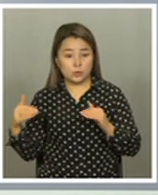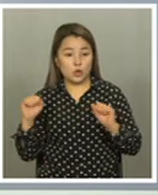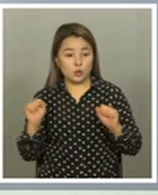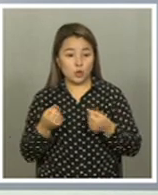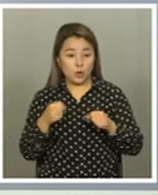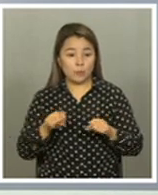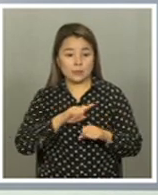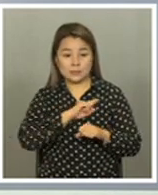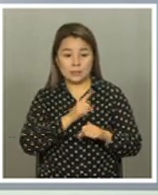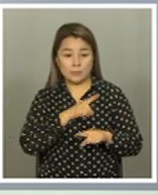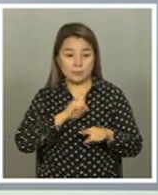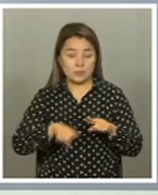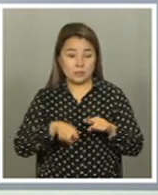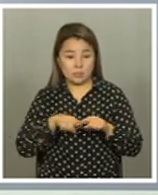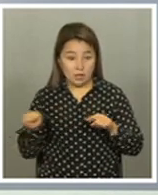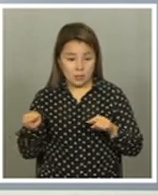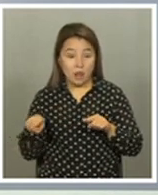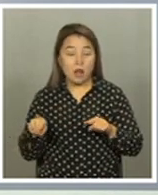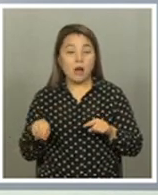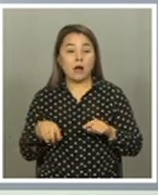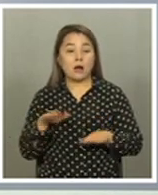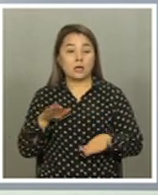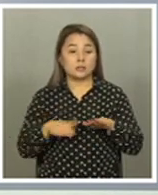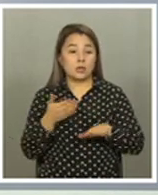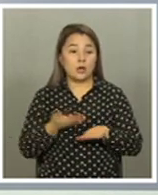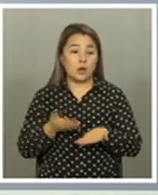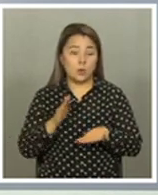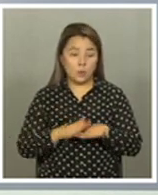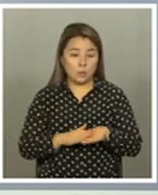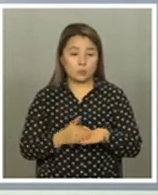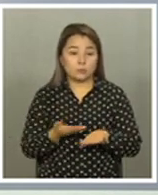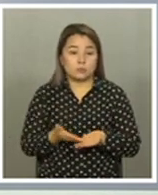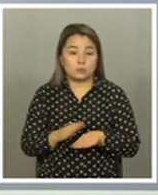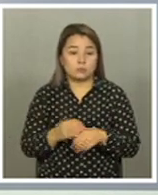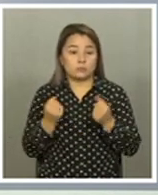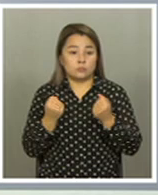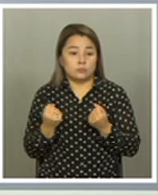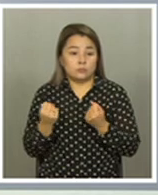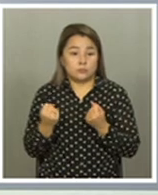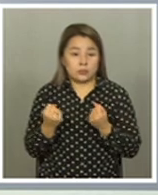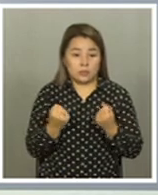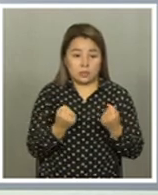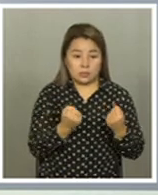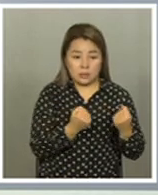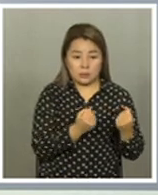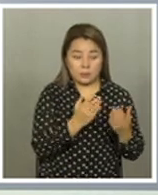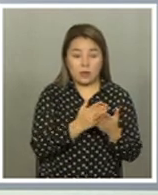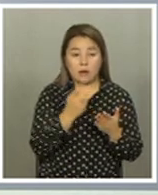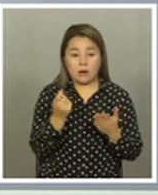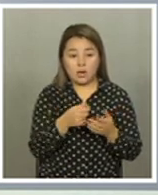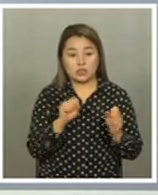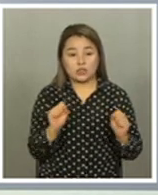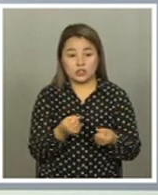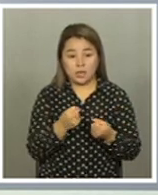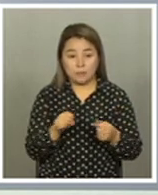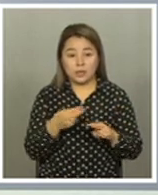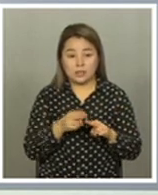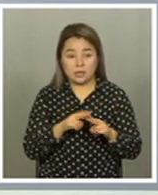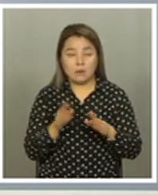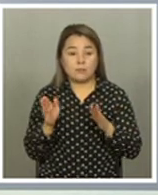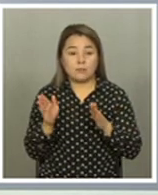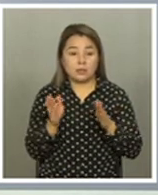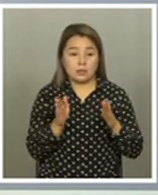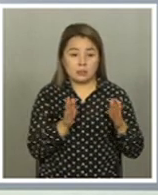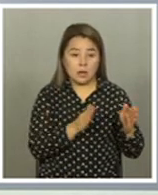жол жүргеніне назар аударуға болады. Және массасы ауыр арбаның аз жылдамдықпен аз жол